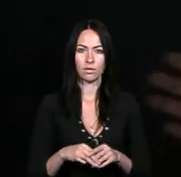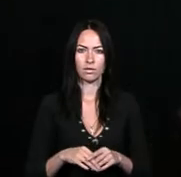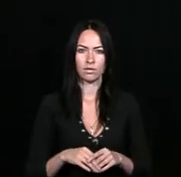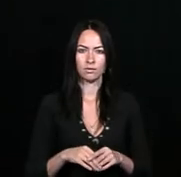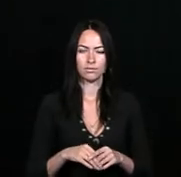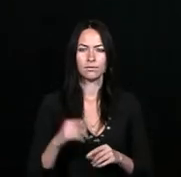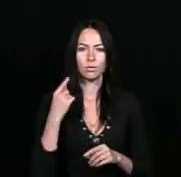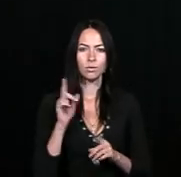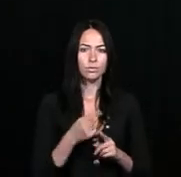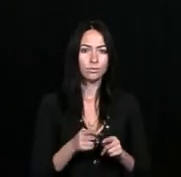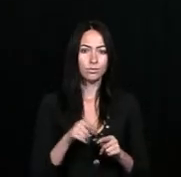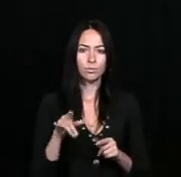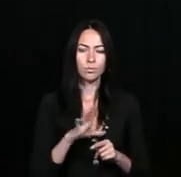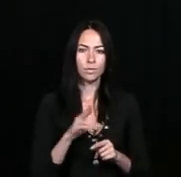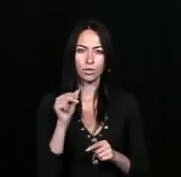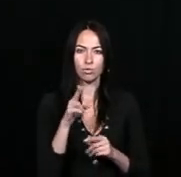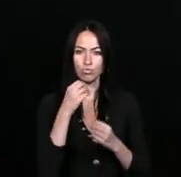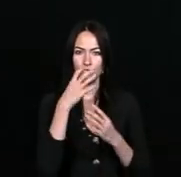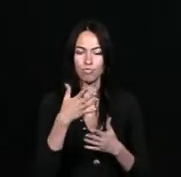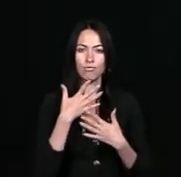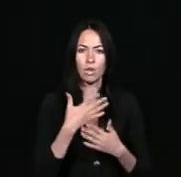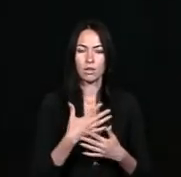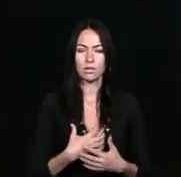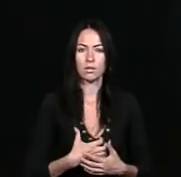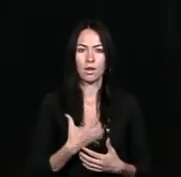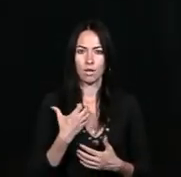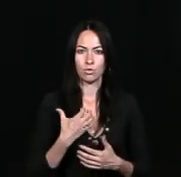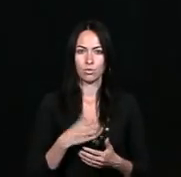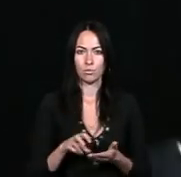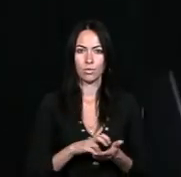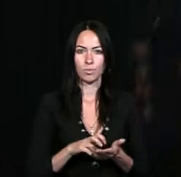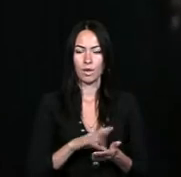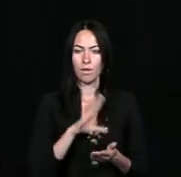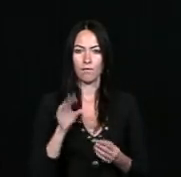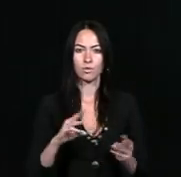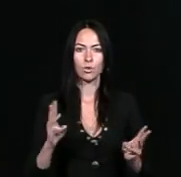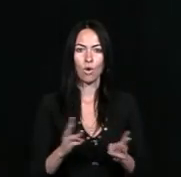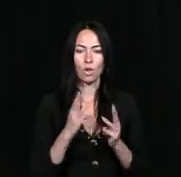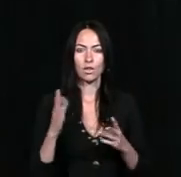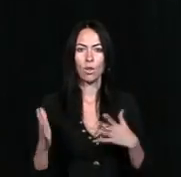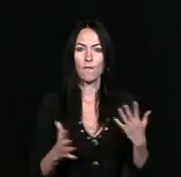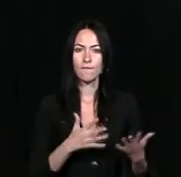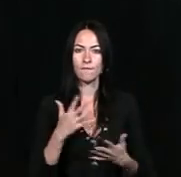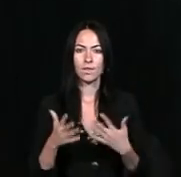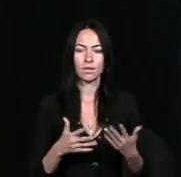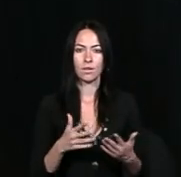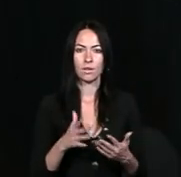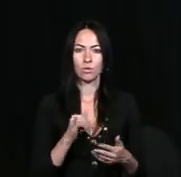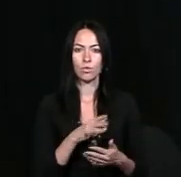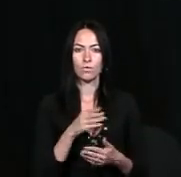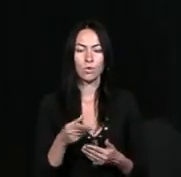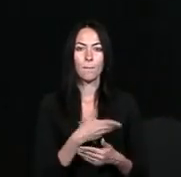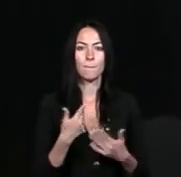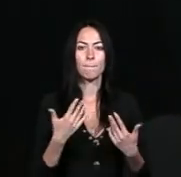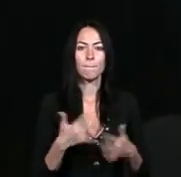тому що цей чад був страшний тут прямо. От. Оно то все, як горіло, вітер, батута, все. Ми